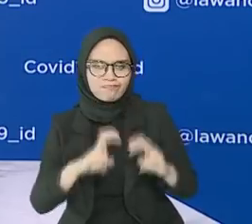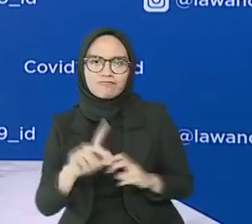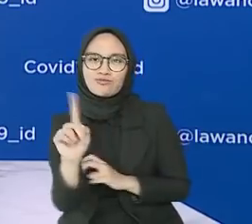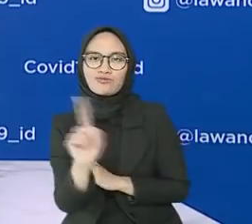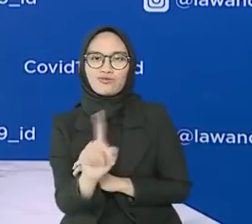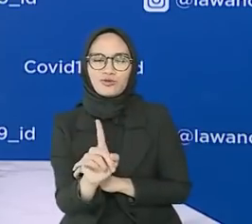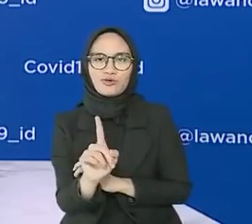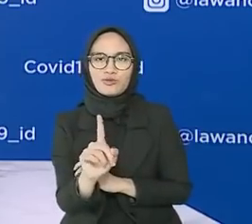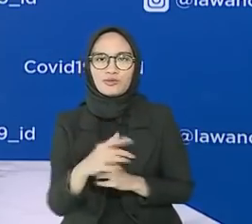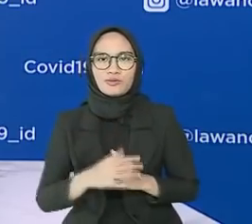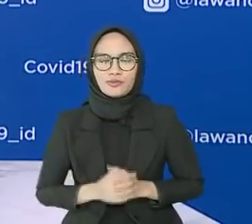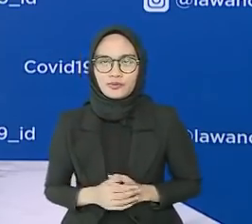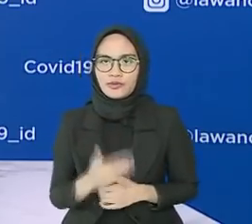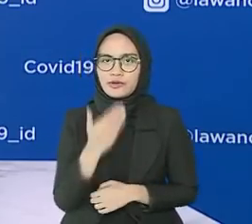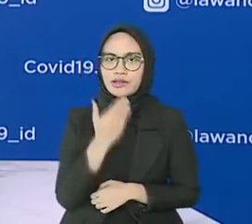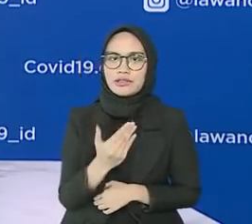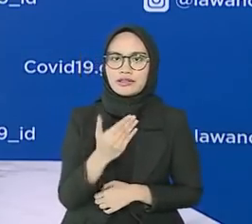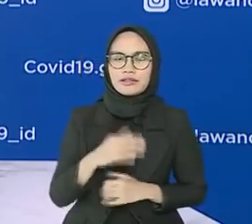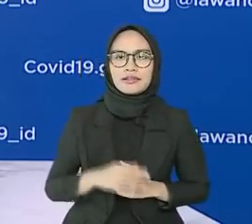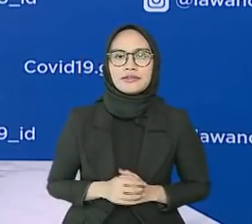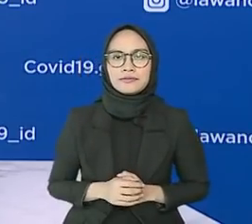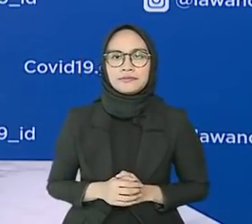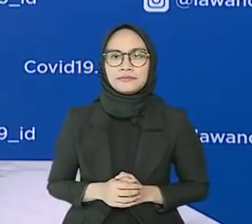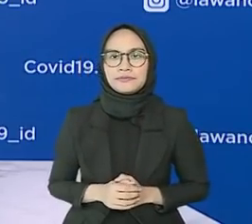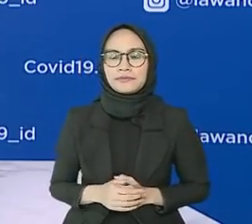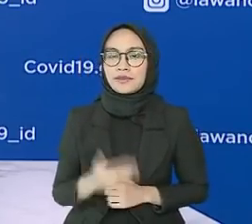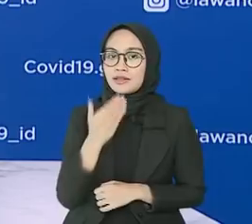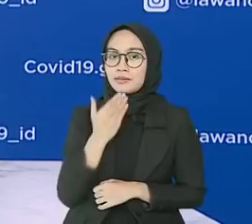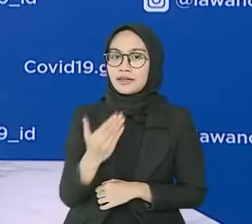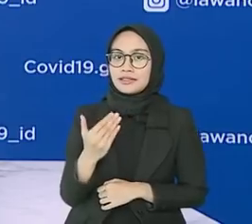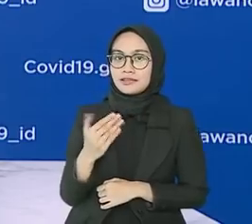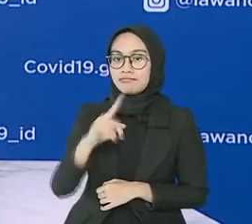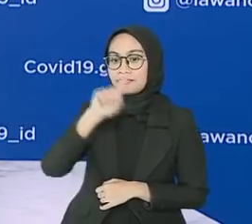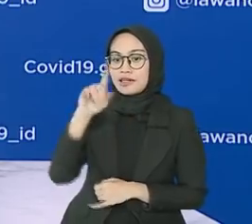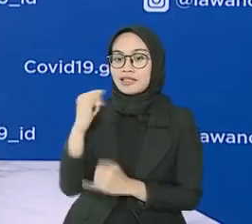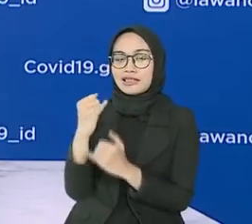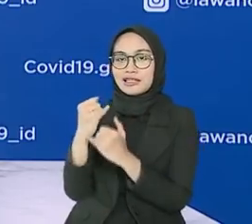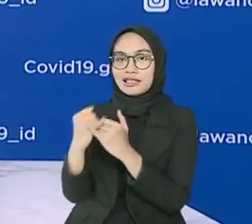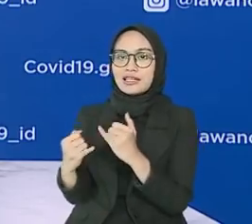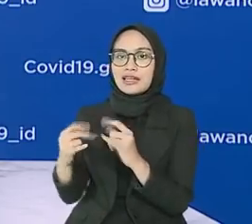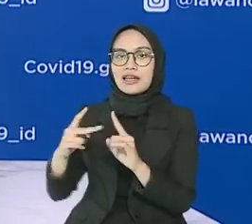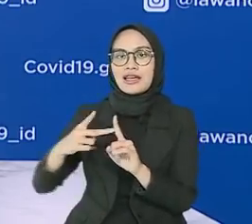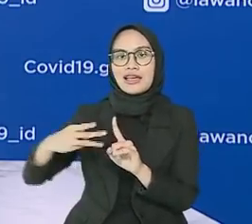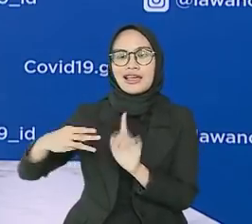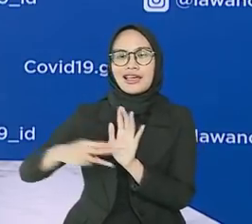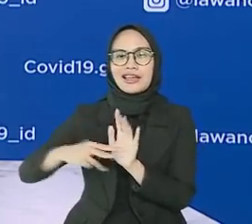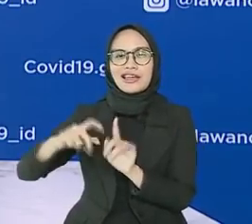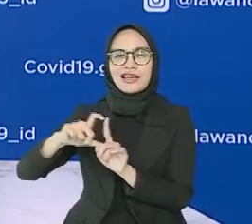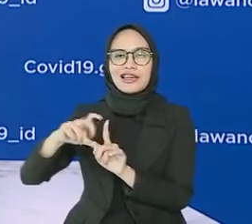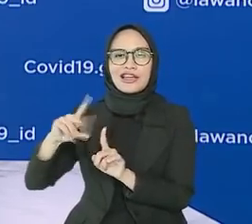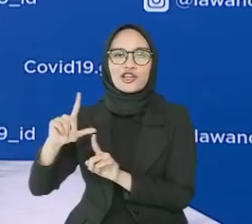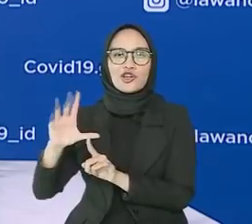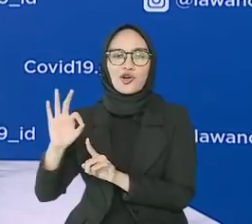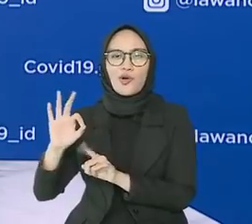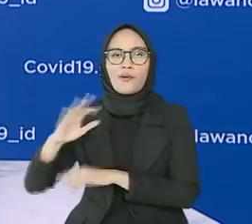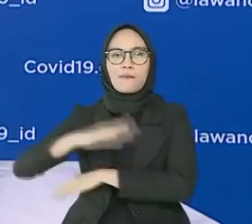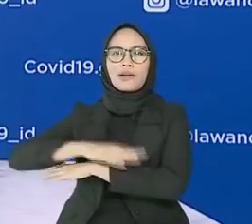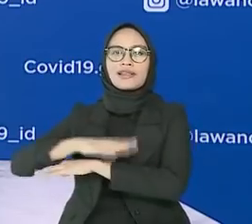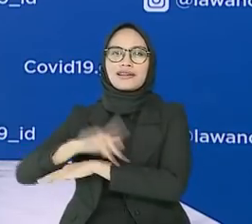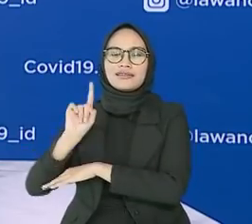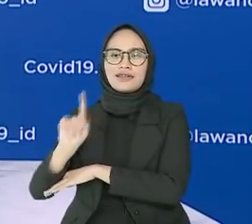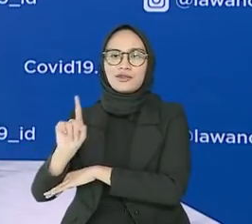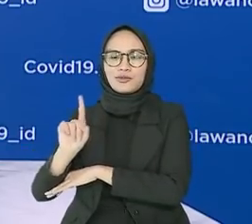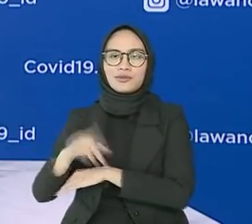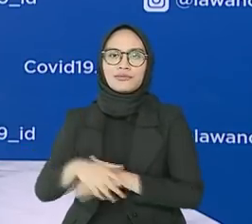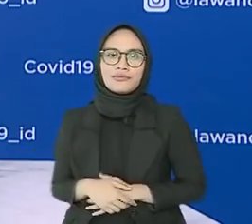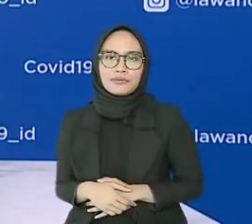populasi spesifiknya. Terima kasih. Terima kasih Prof. Pertanyaan terakhir dari hendroberita1.com. Mengapa